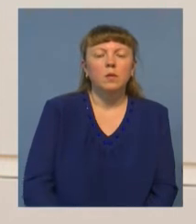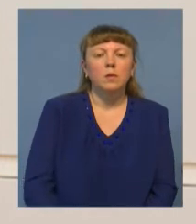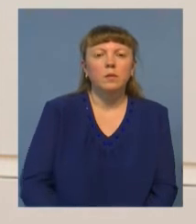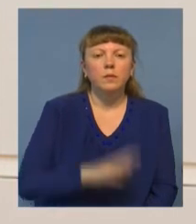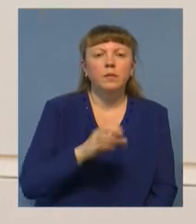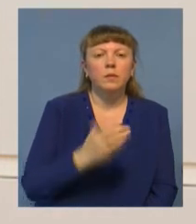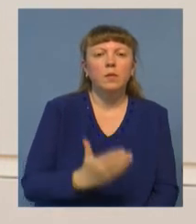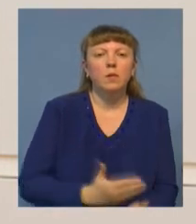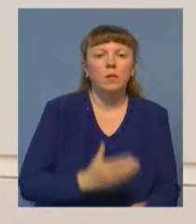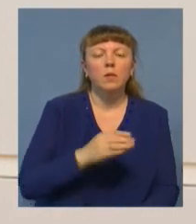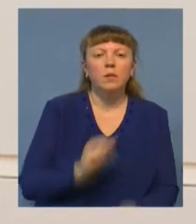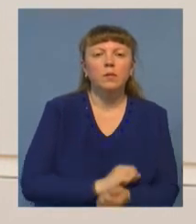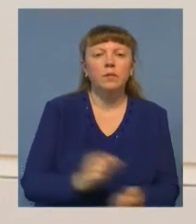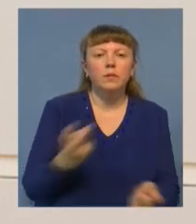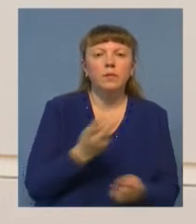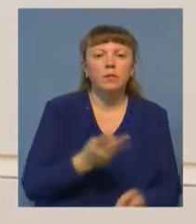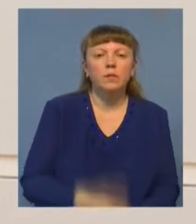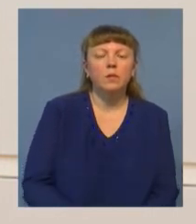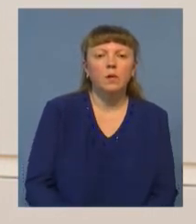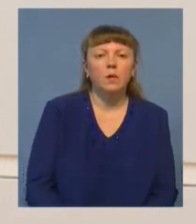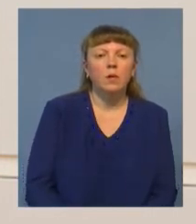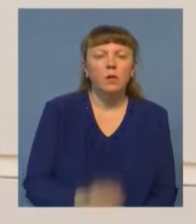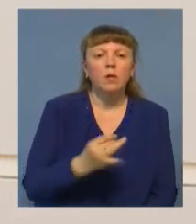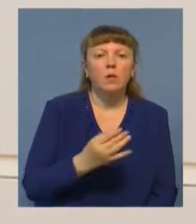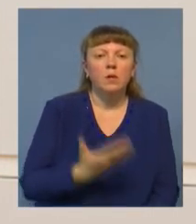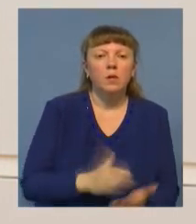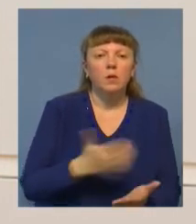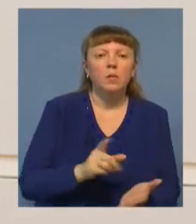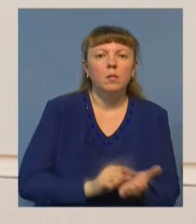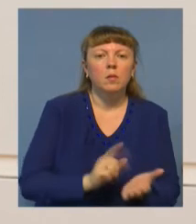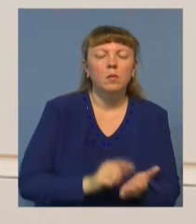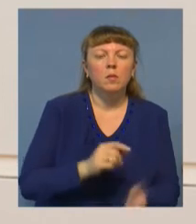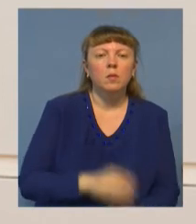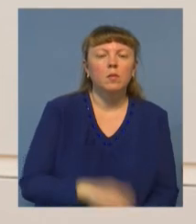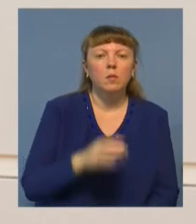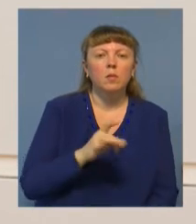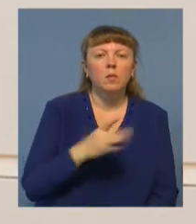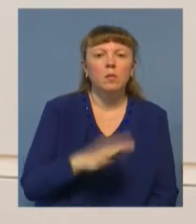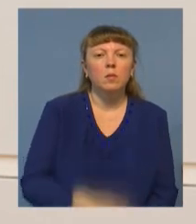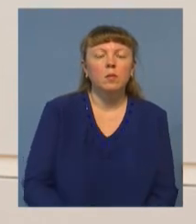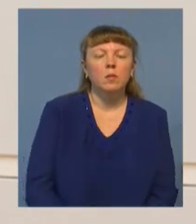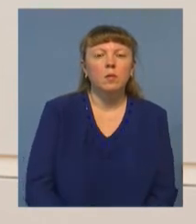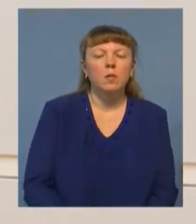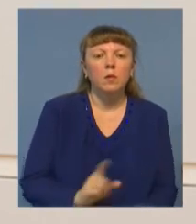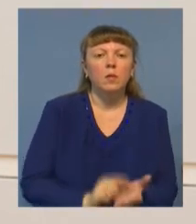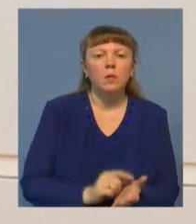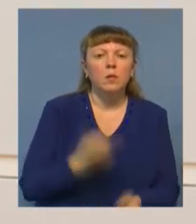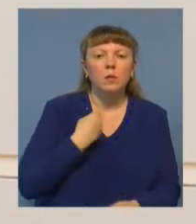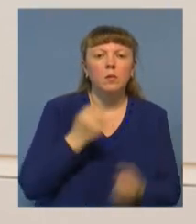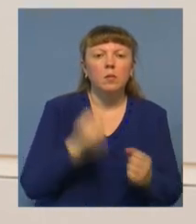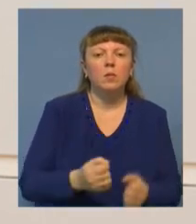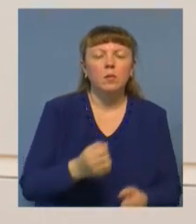весь перечень документов, который необходим для начисления пенсионной базы пенсии, он должен обратиться в